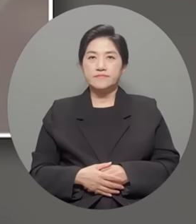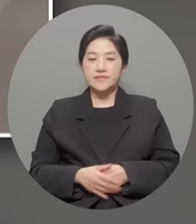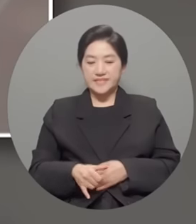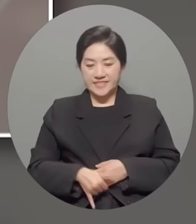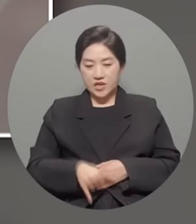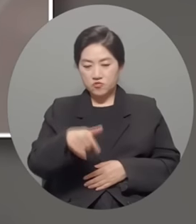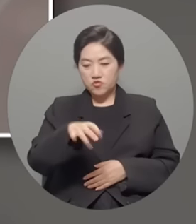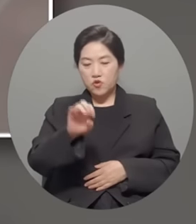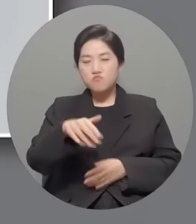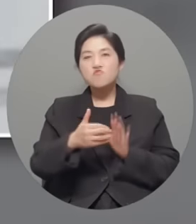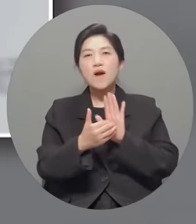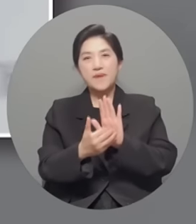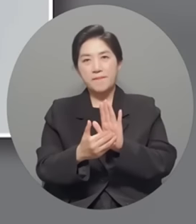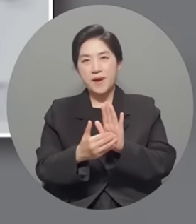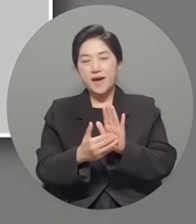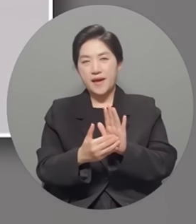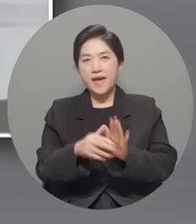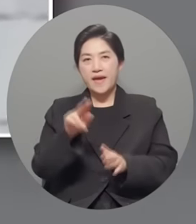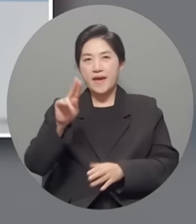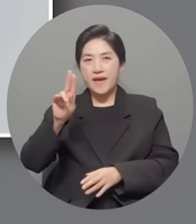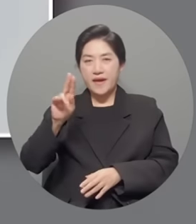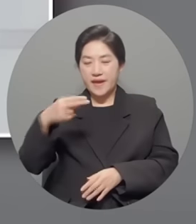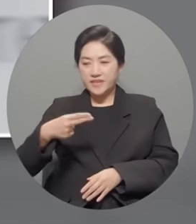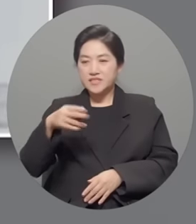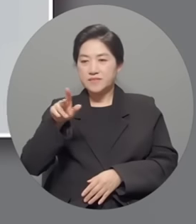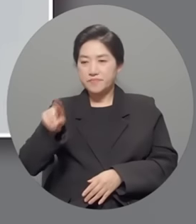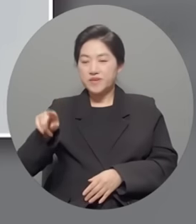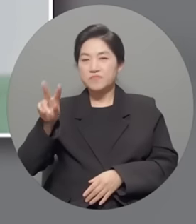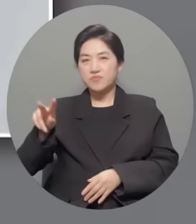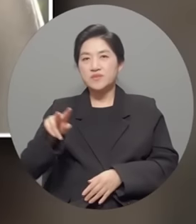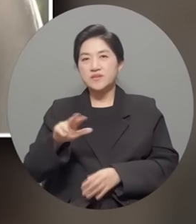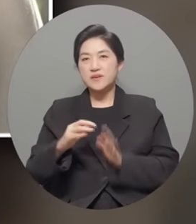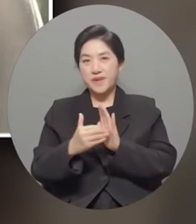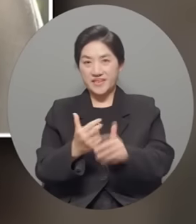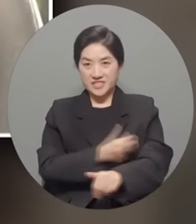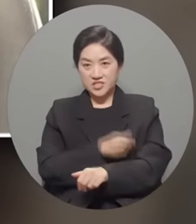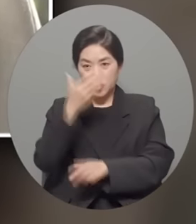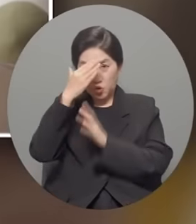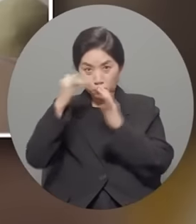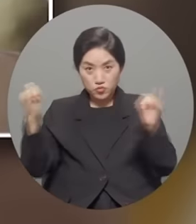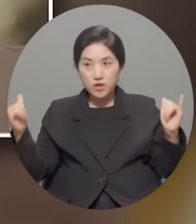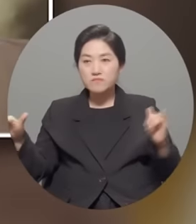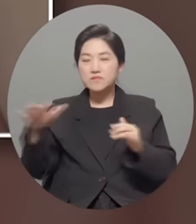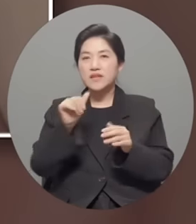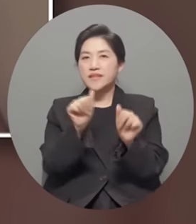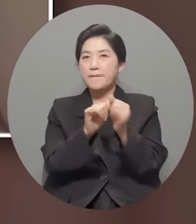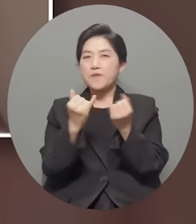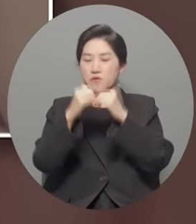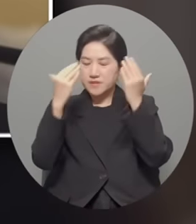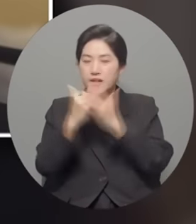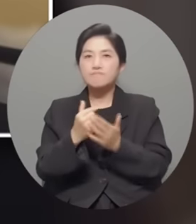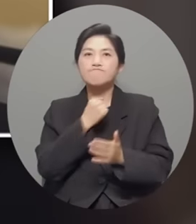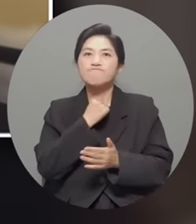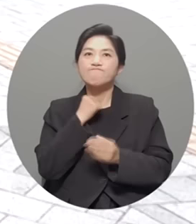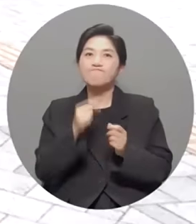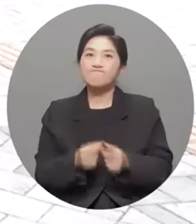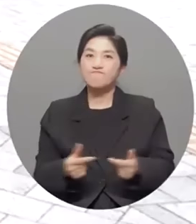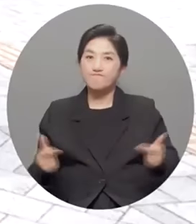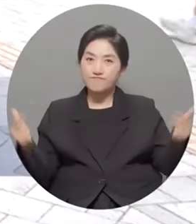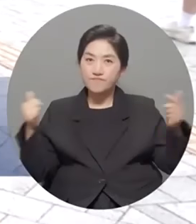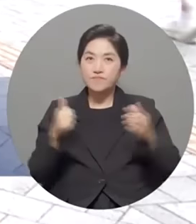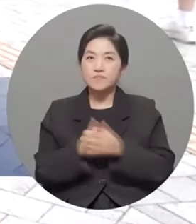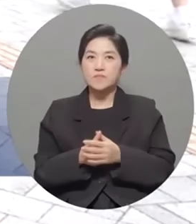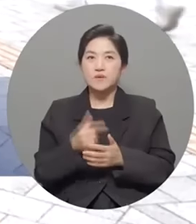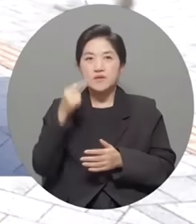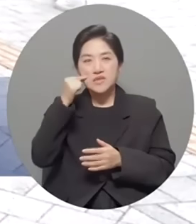자궁경부암 예방백신, 이른바 HPV 백신은 최근 젊은이들 사이에선 남녀 가리지 않고 수요가 늘고 있습니다. 인기